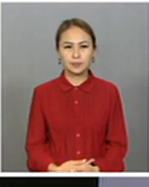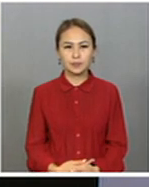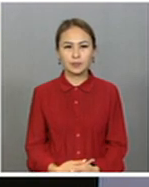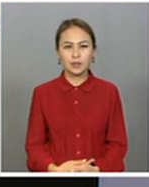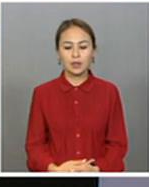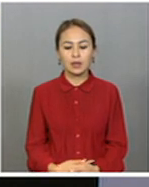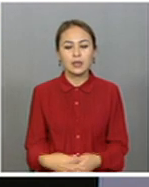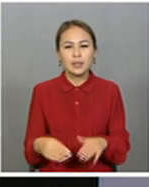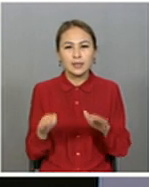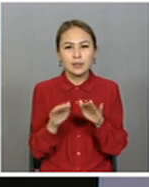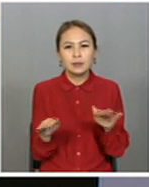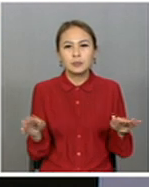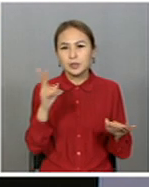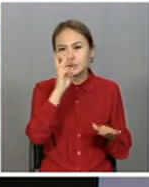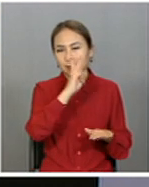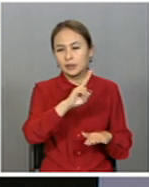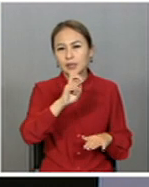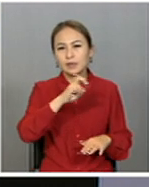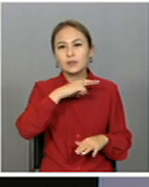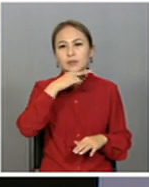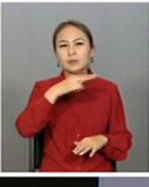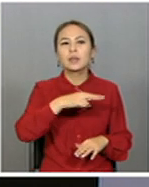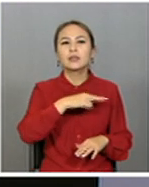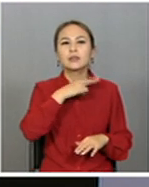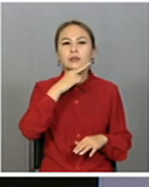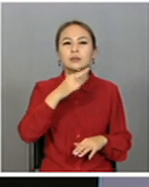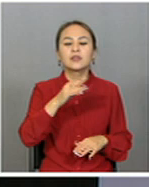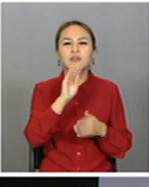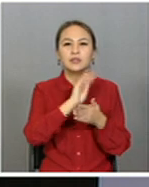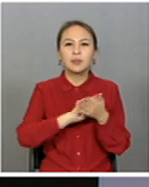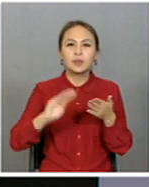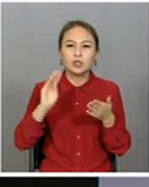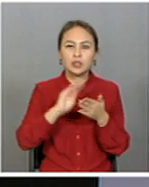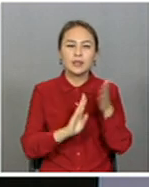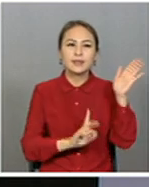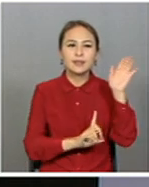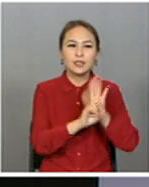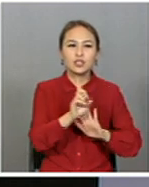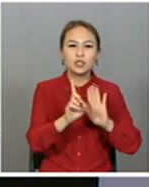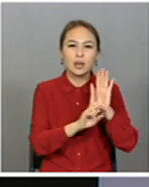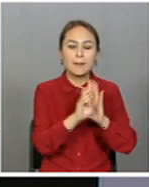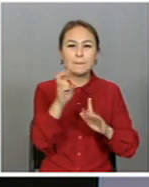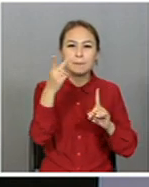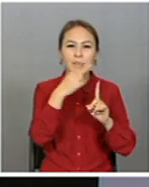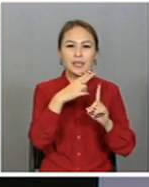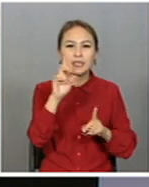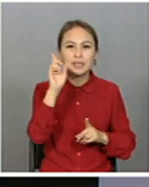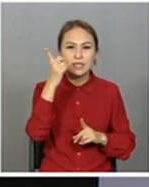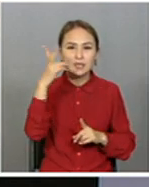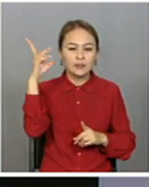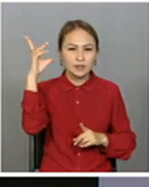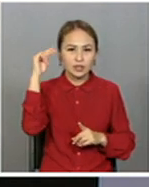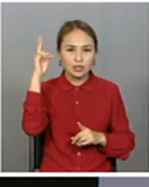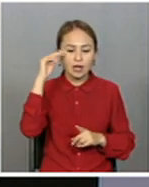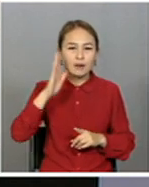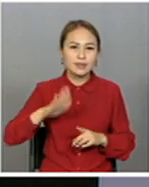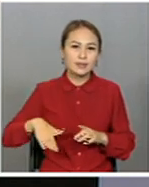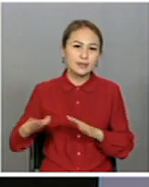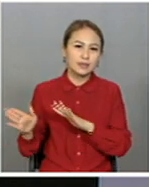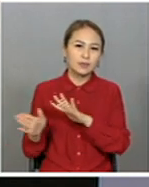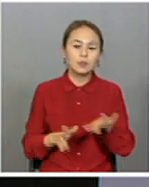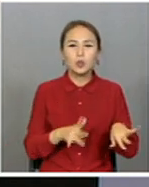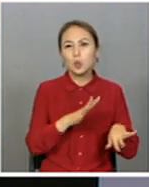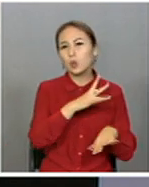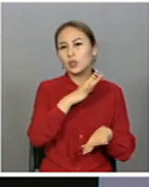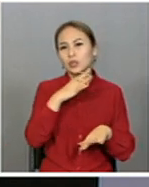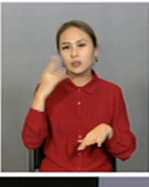Ребята, посмотрите внимательно на экран. Выпишите сначала прилагательные единственного числа, затем